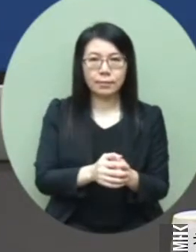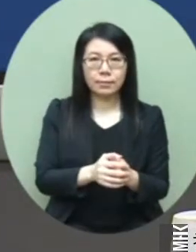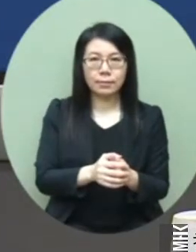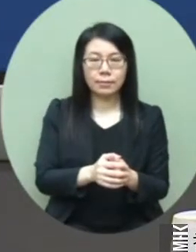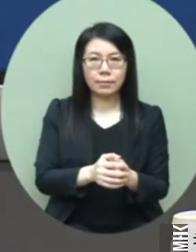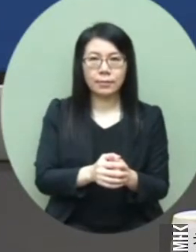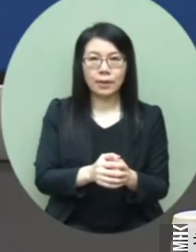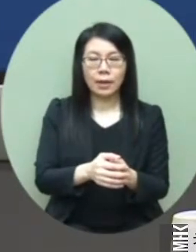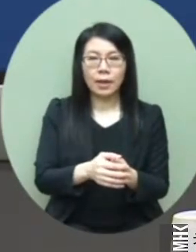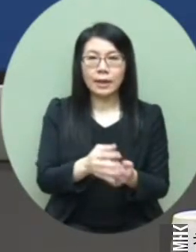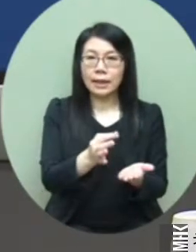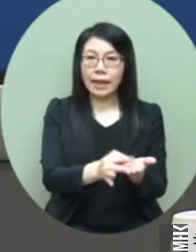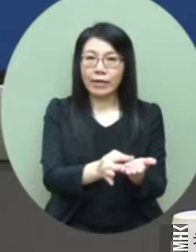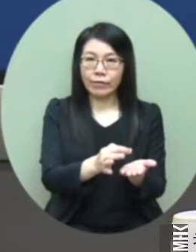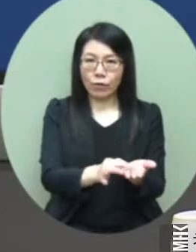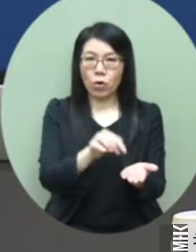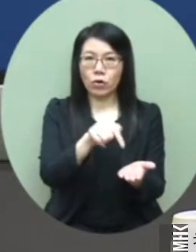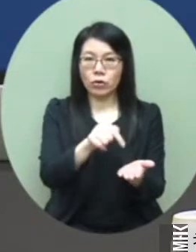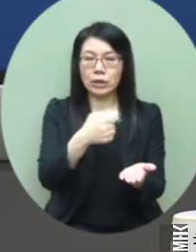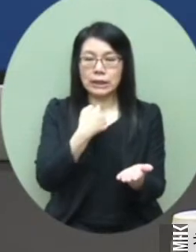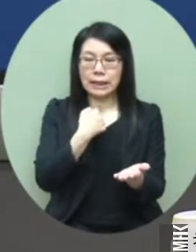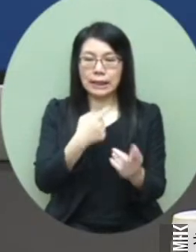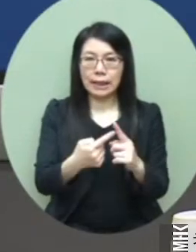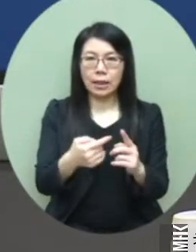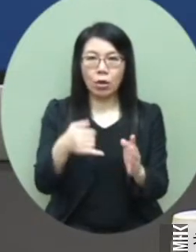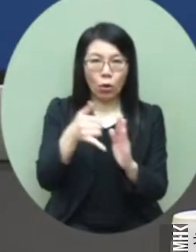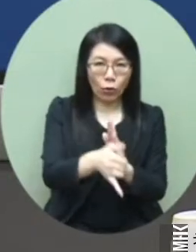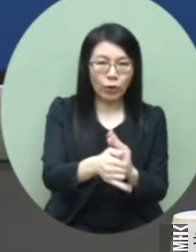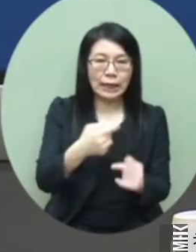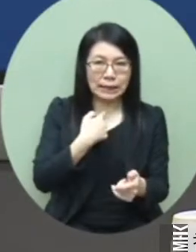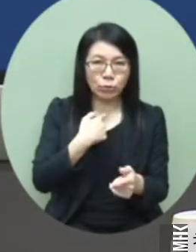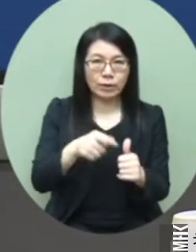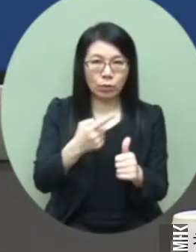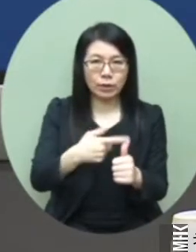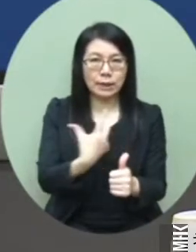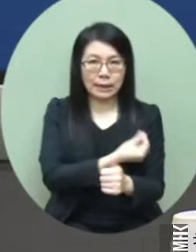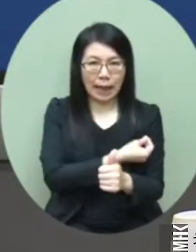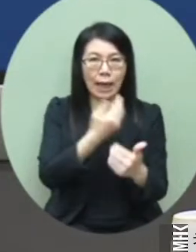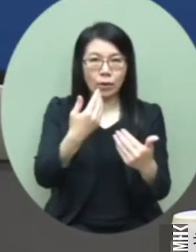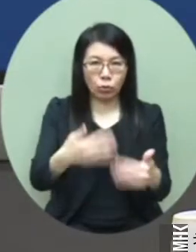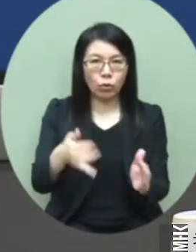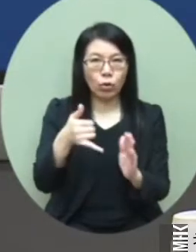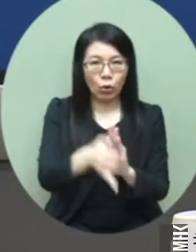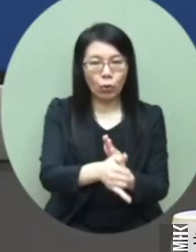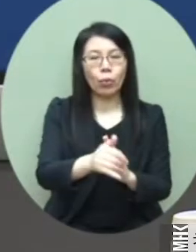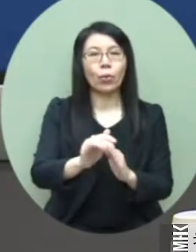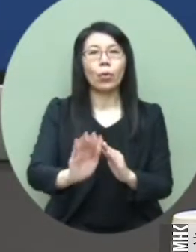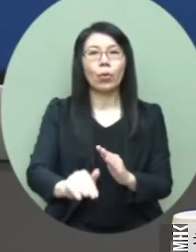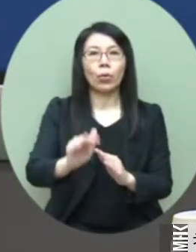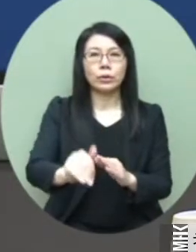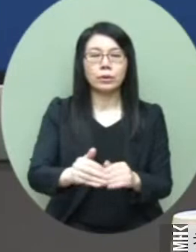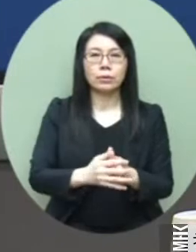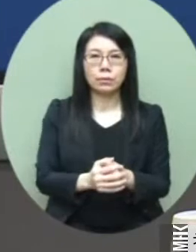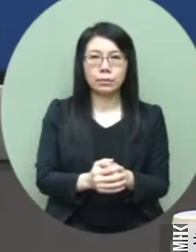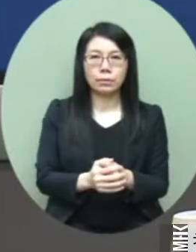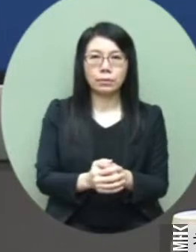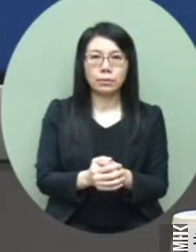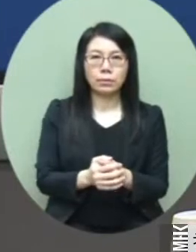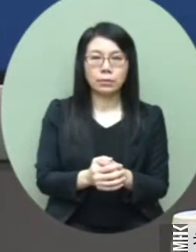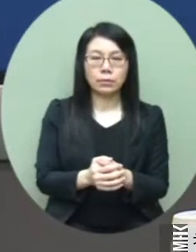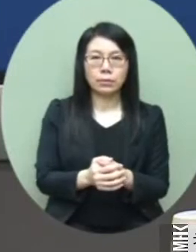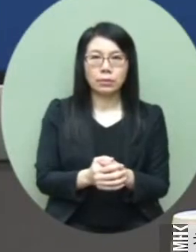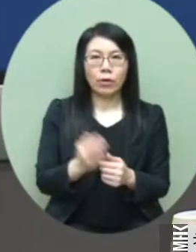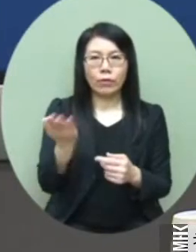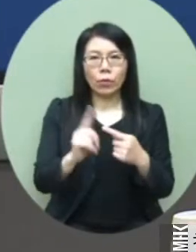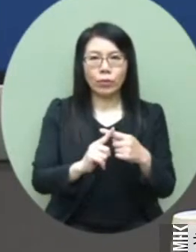所的人，他必须要打了针才能进去。在一些风险比较高一点的这